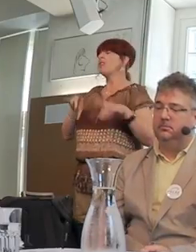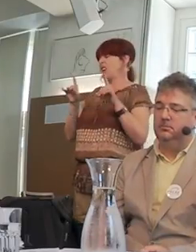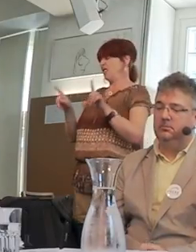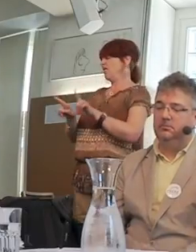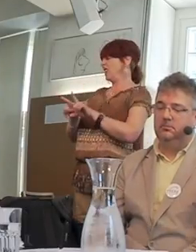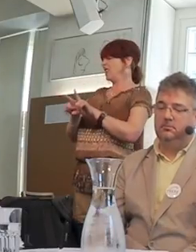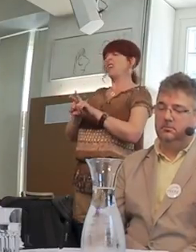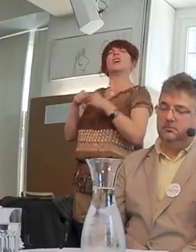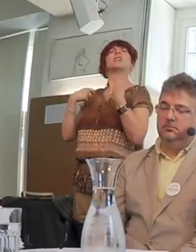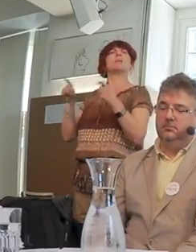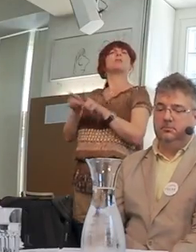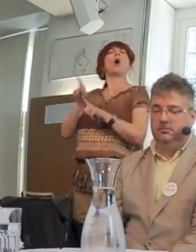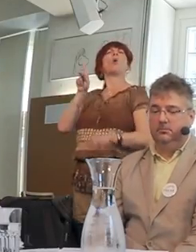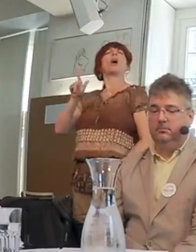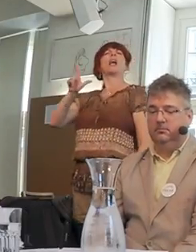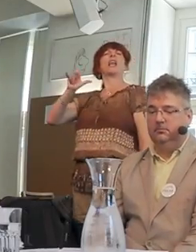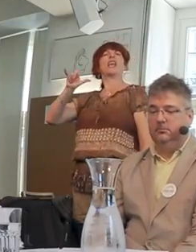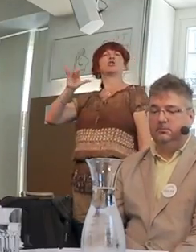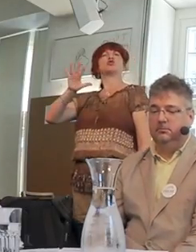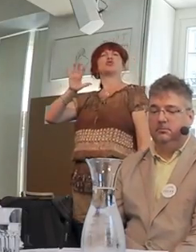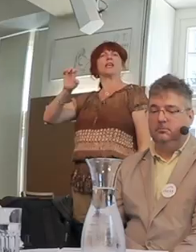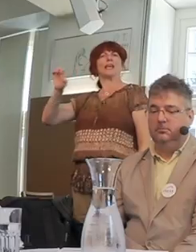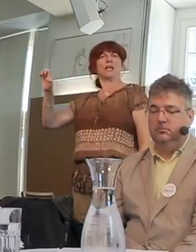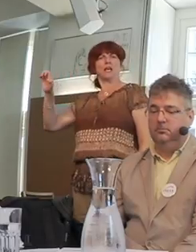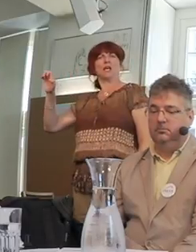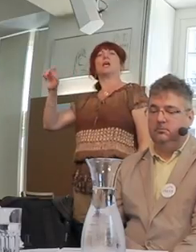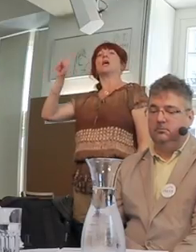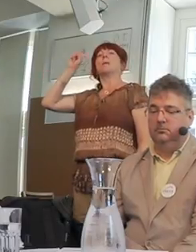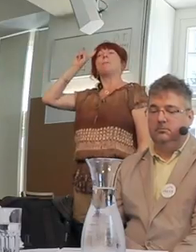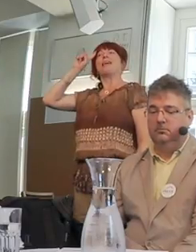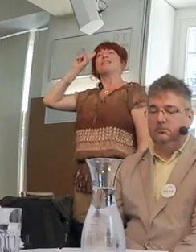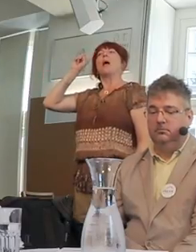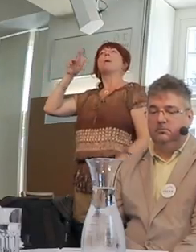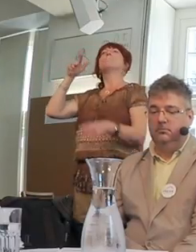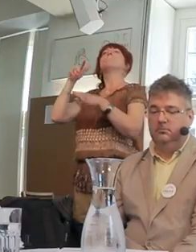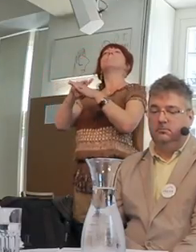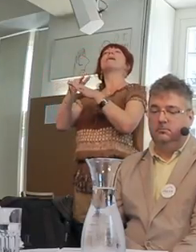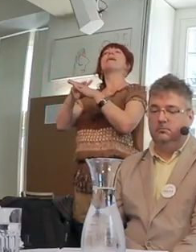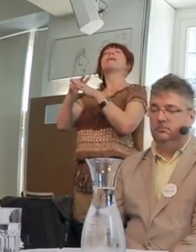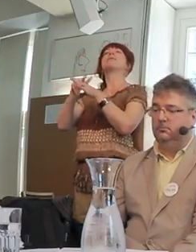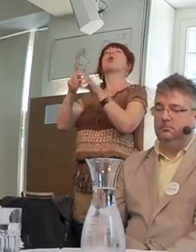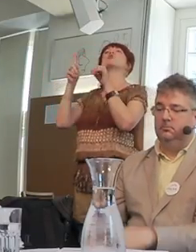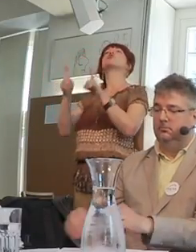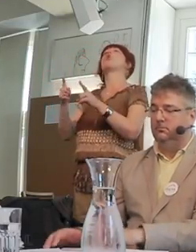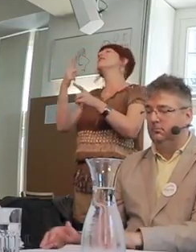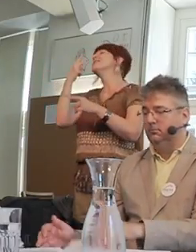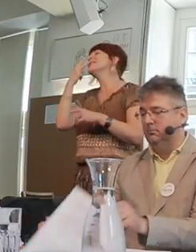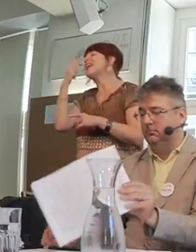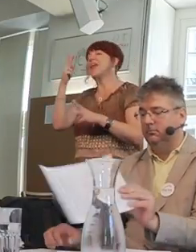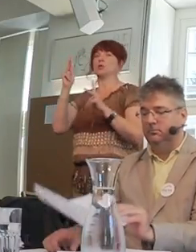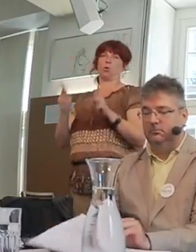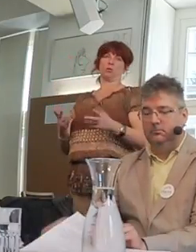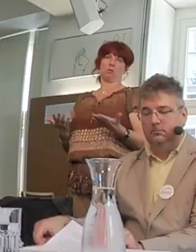ein Klischee, dass Behinderung sichtbar ist. Also weil vorhin irgendwie so drüber